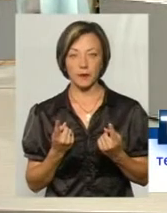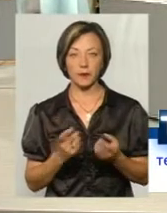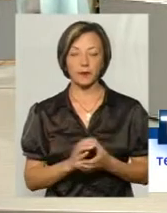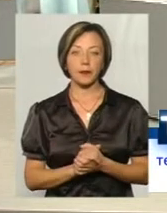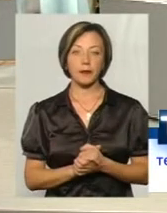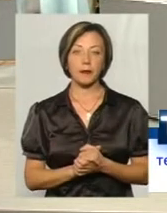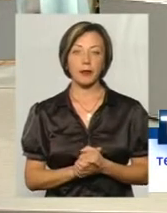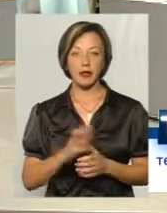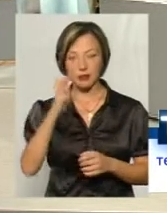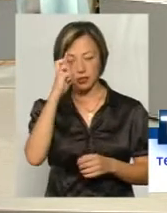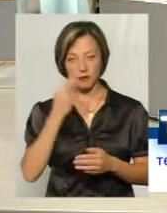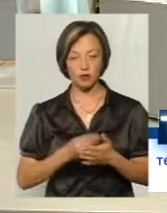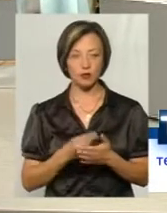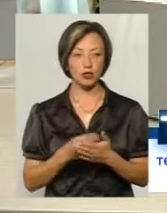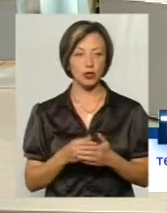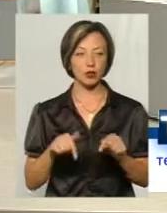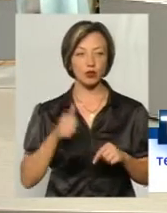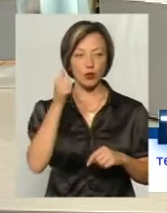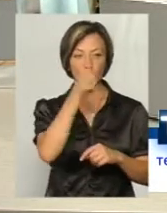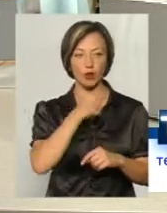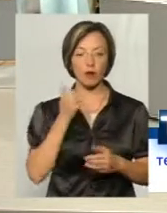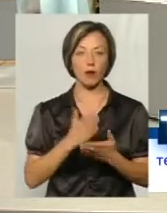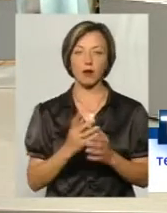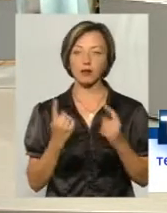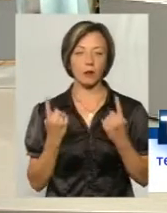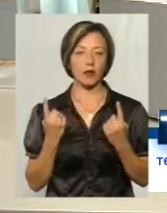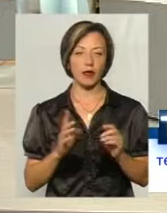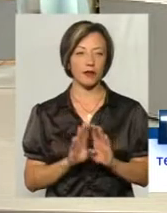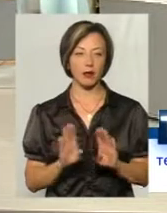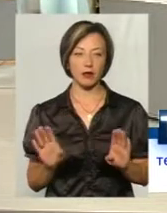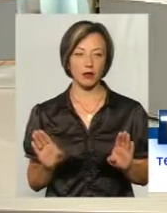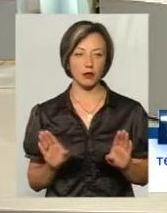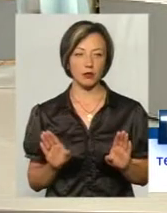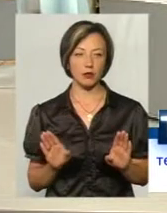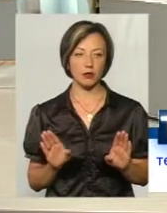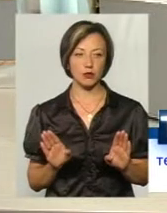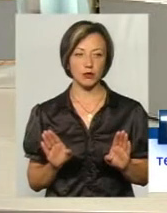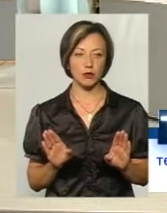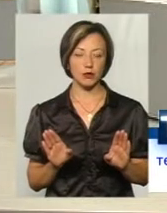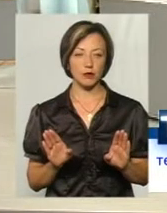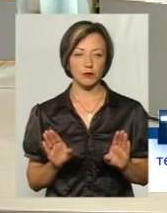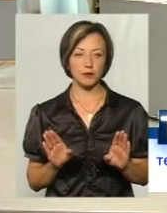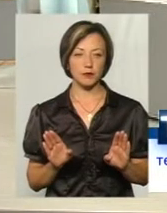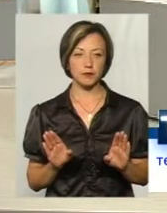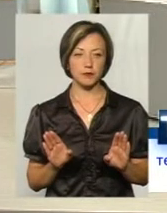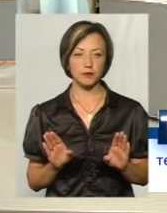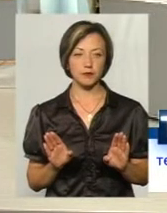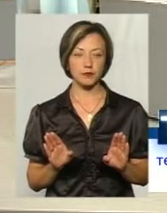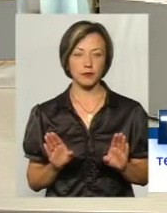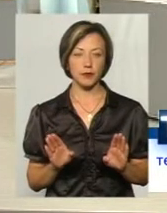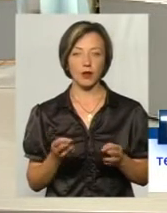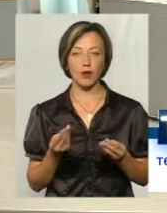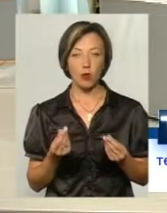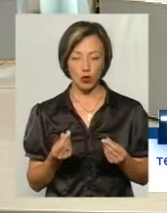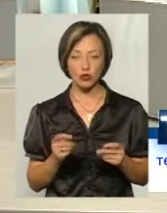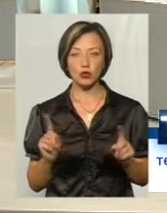З державного бюджету ми цього року маємо не дуже велику не дуже велику кількість грошей